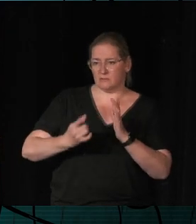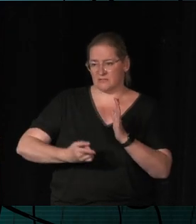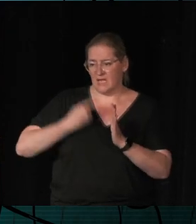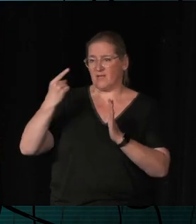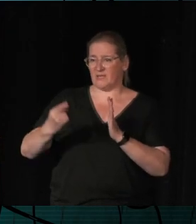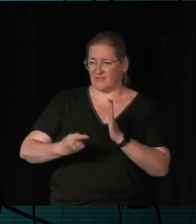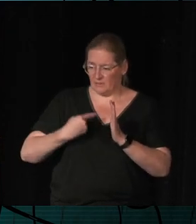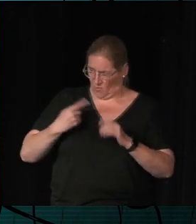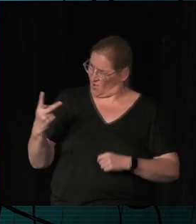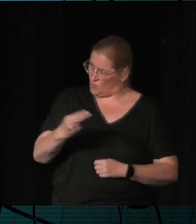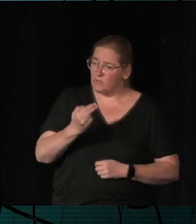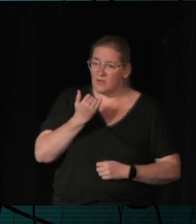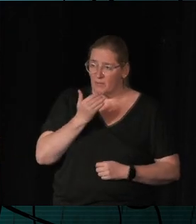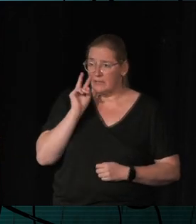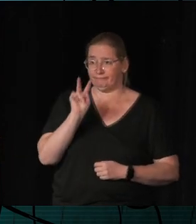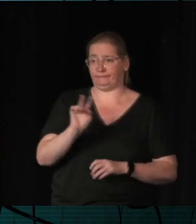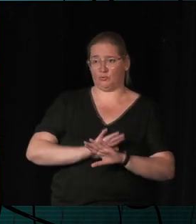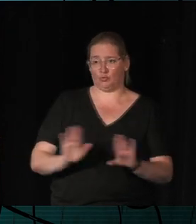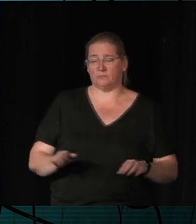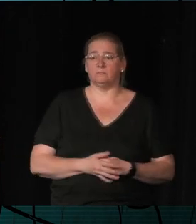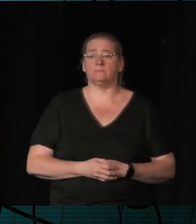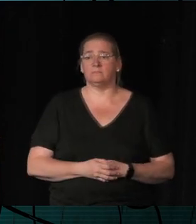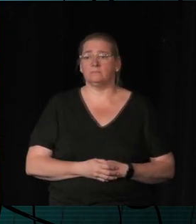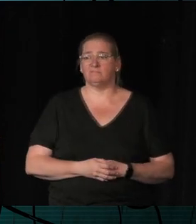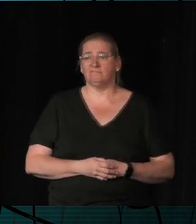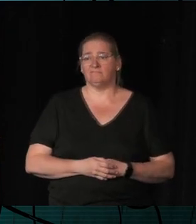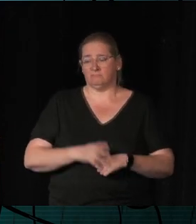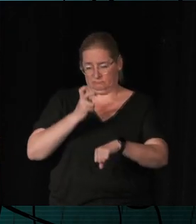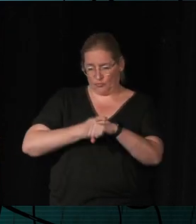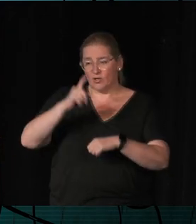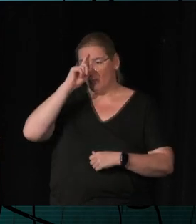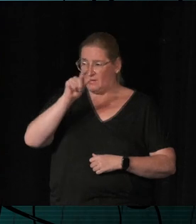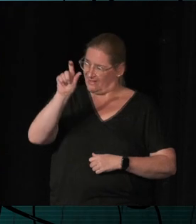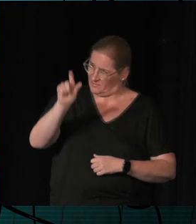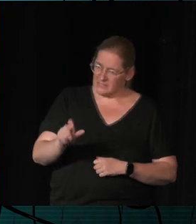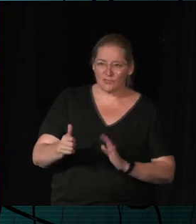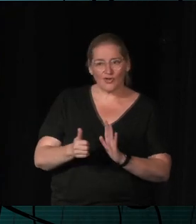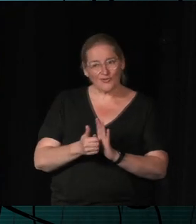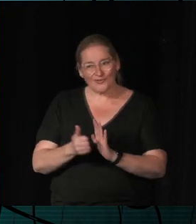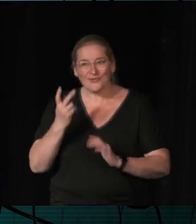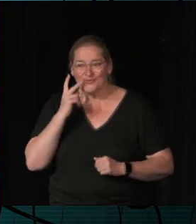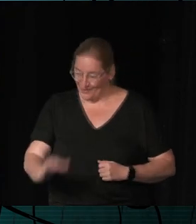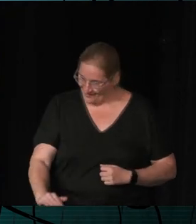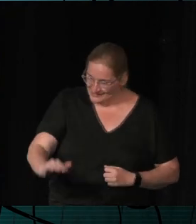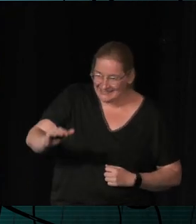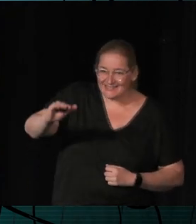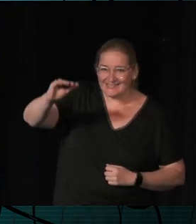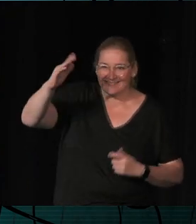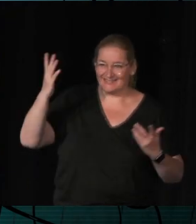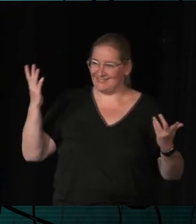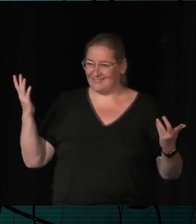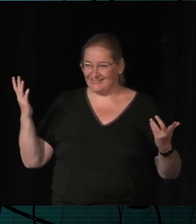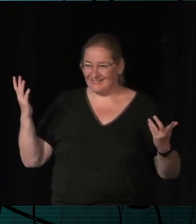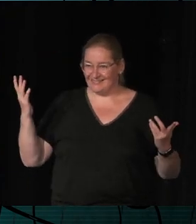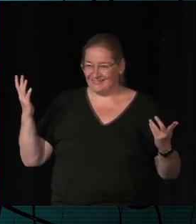complètement impuissant. Et je le trouve particulièrement dur parce qu'on y voit un personnage qu'on a vu grandir en quelque sorte